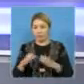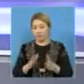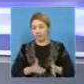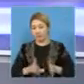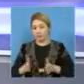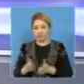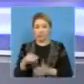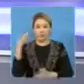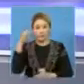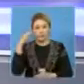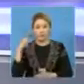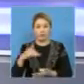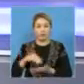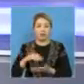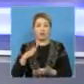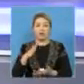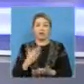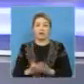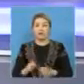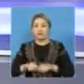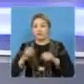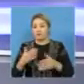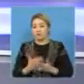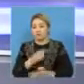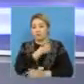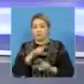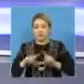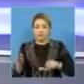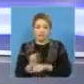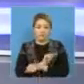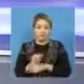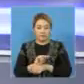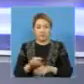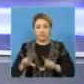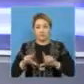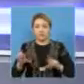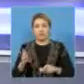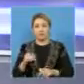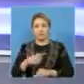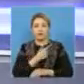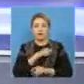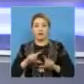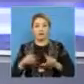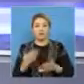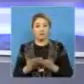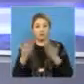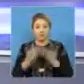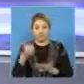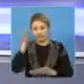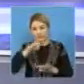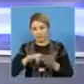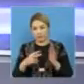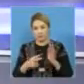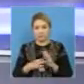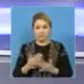дороги Актюбе-Кандагаш. В райцентре открыли медцентр и провели капитальный ремонт в здании местной больницы. На текущий год